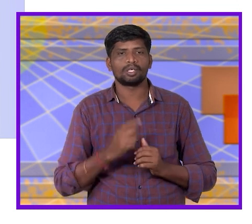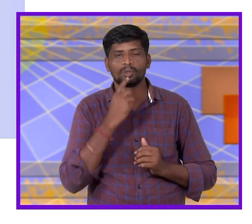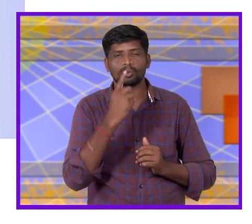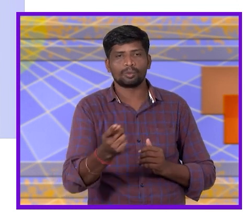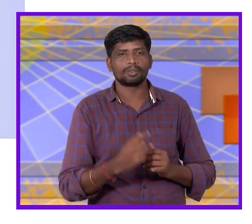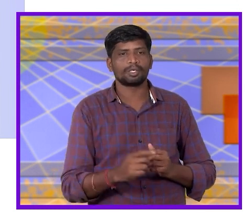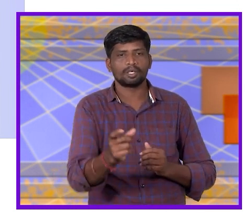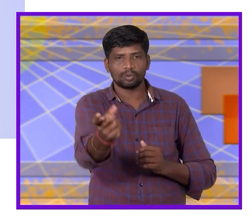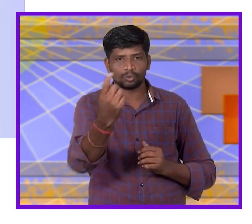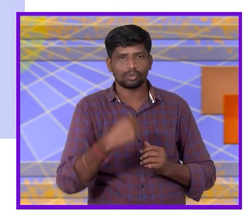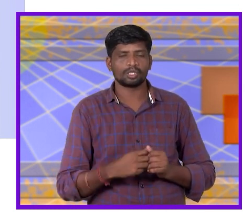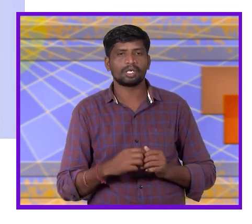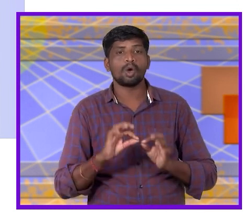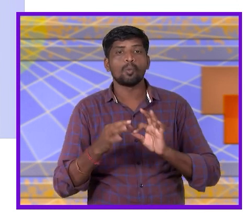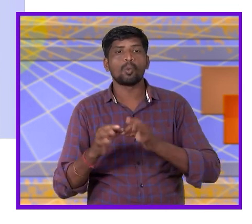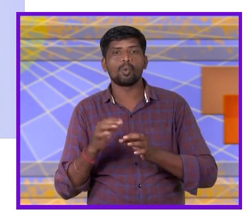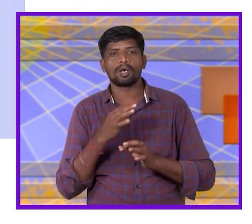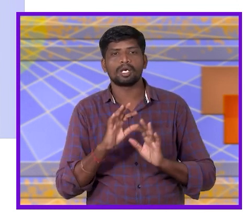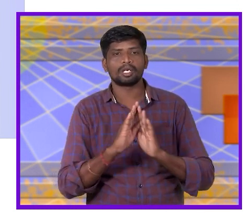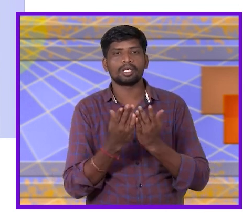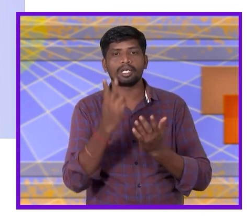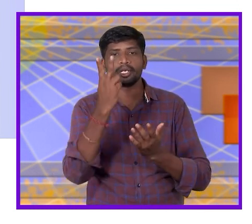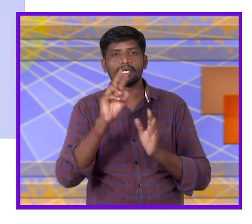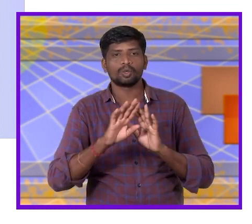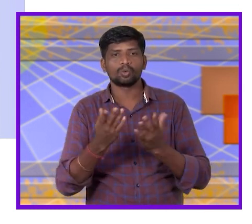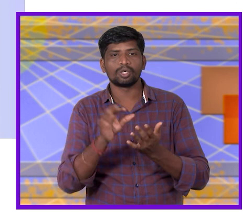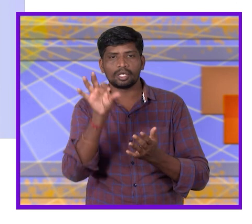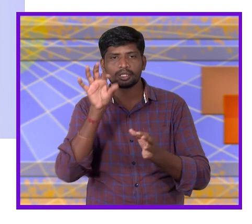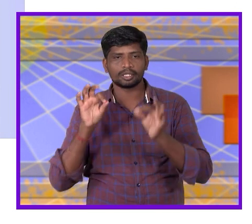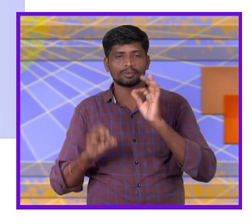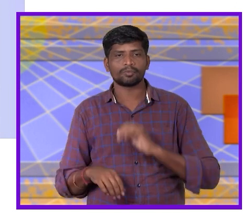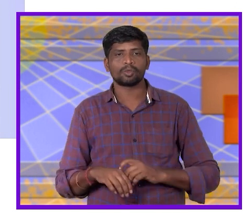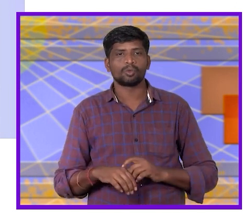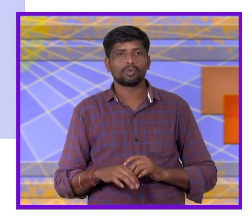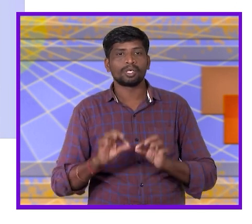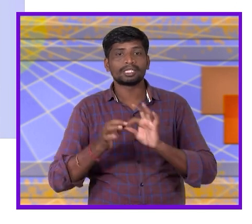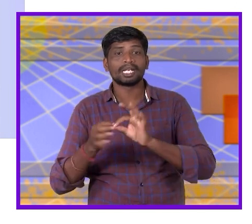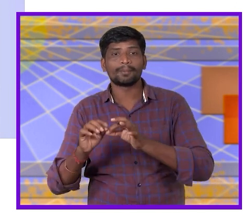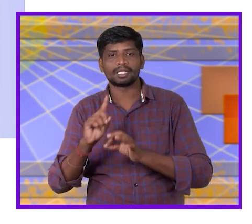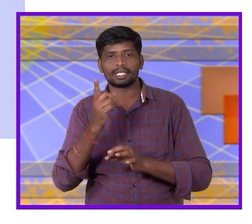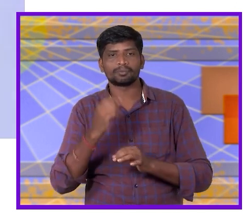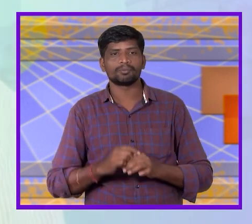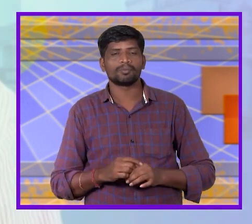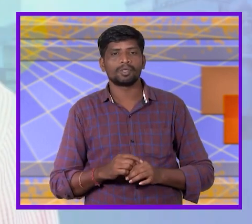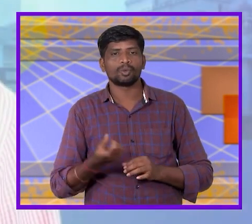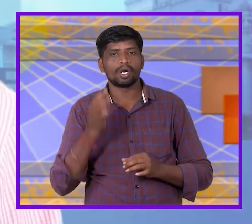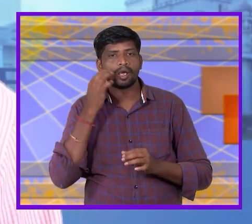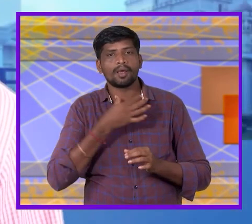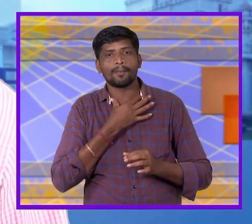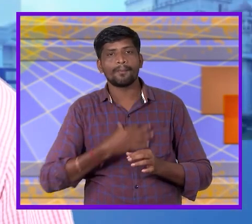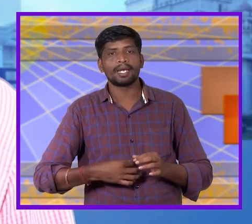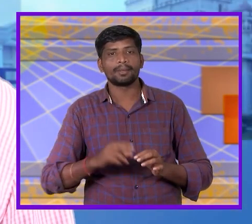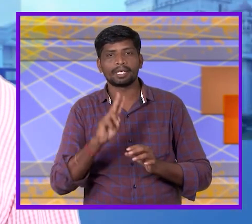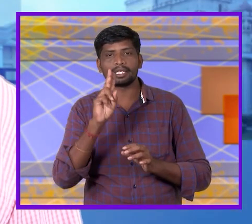முடியுமா? பூம்புகார் பற்றி சொல்லக்கூடிய இரண்டு நூல்கள் அப்படின்னு சொன்னால் அது ஒன்று சிலப்பதிகாரம், இன்னொன்று மணிமேகலை. தமிழினுடைய